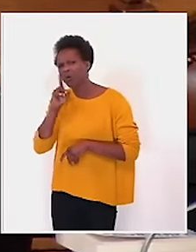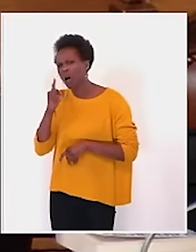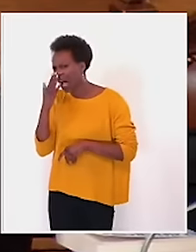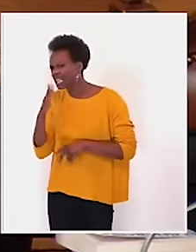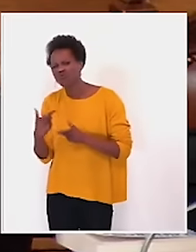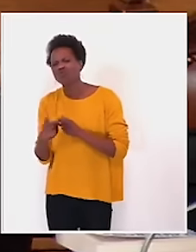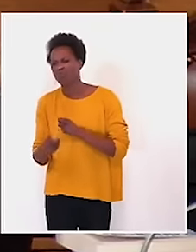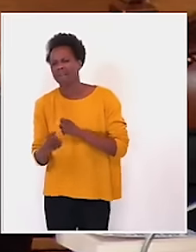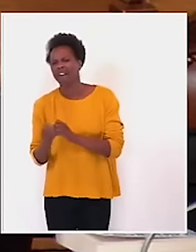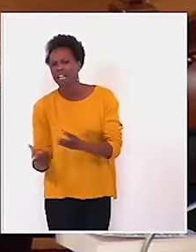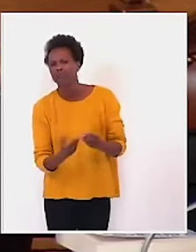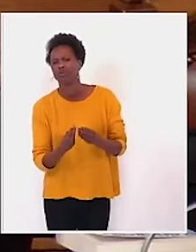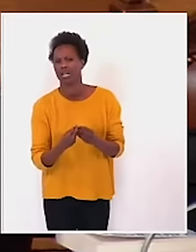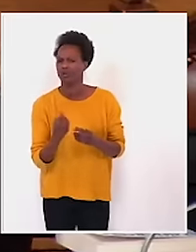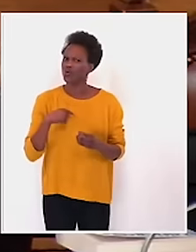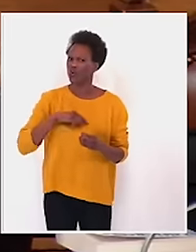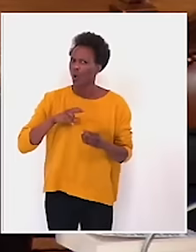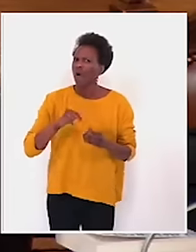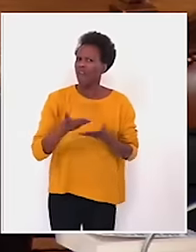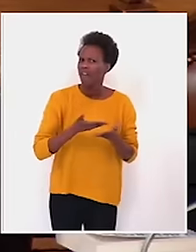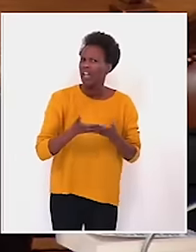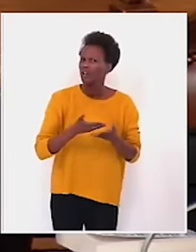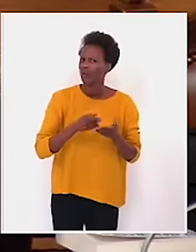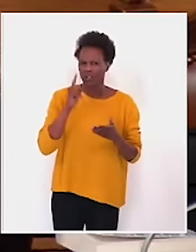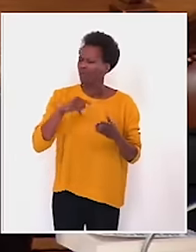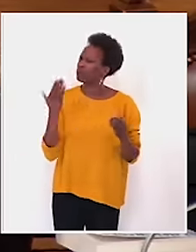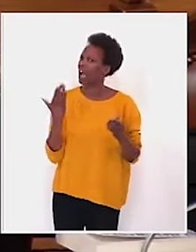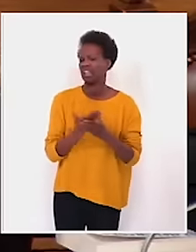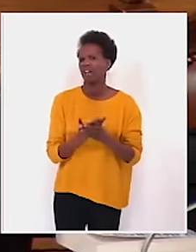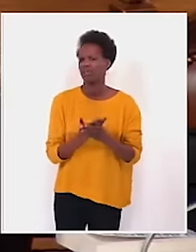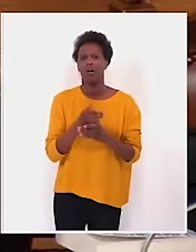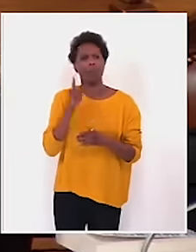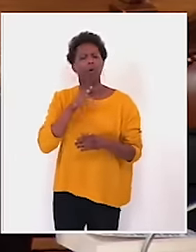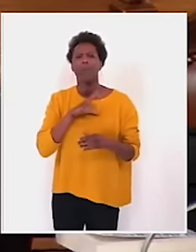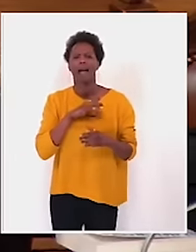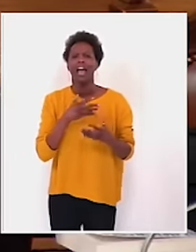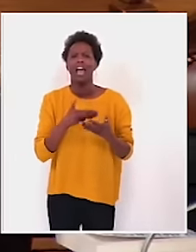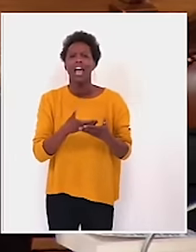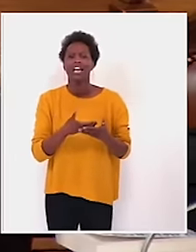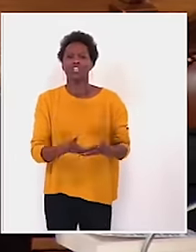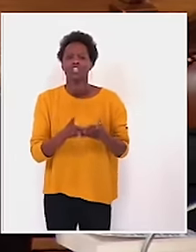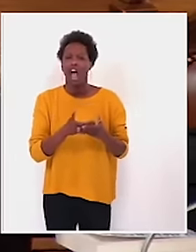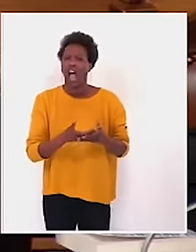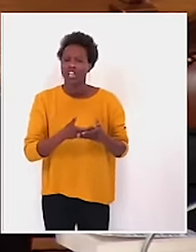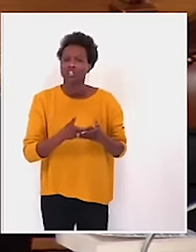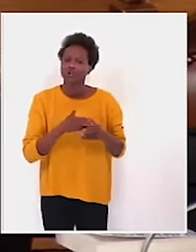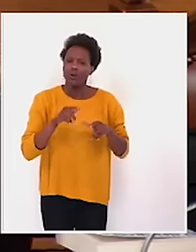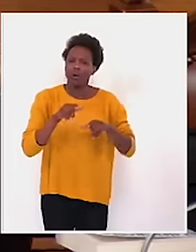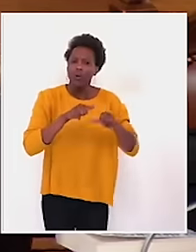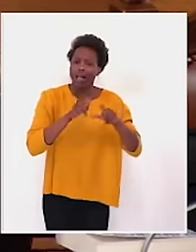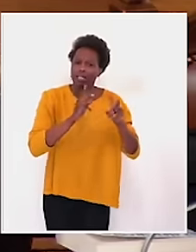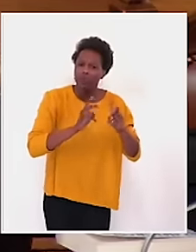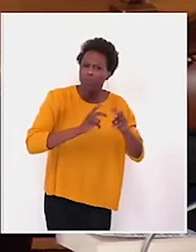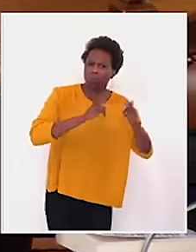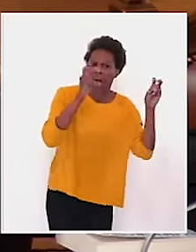conseil d'administration, et de voir comment on peut agir aussi là-dessus, parce que il y a les charges explosent, enfin les charges locatives explosent, les loyers explosent. Il n'y a pas